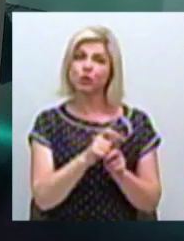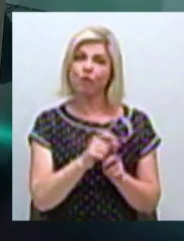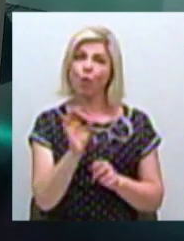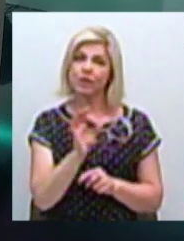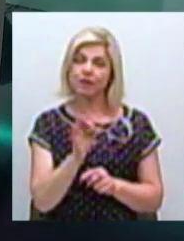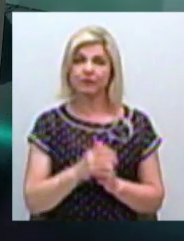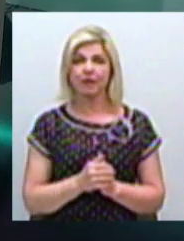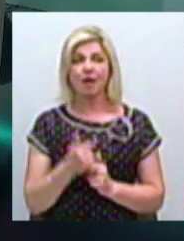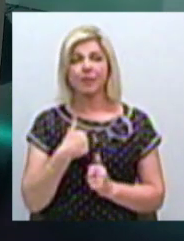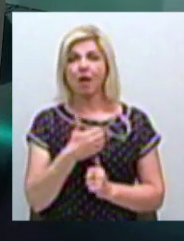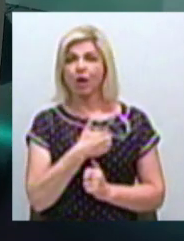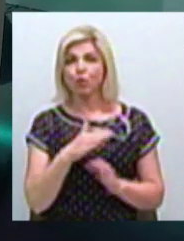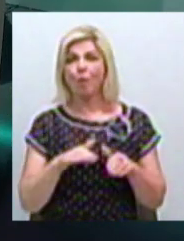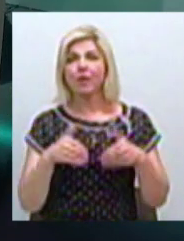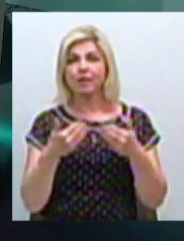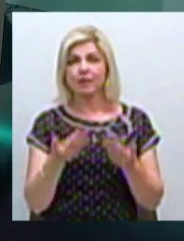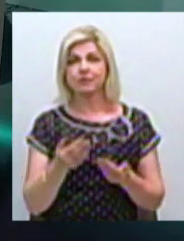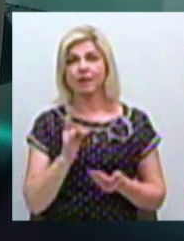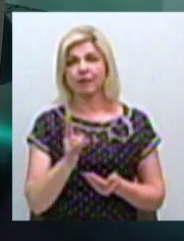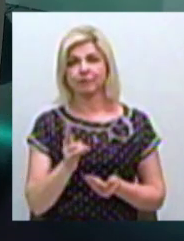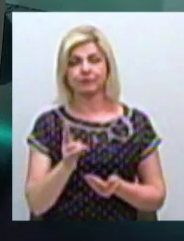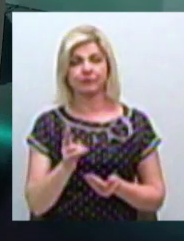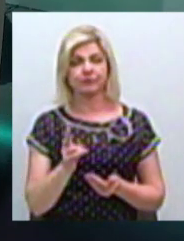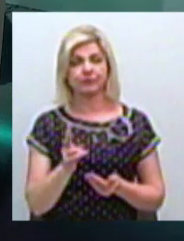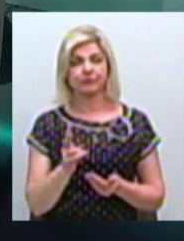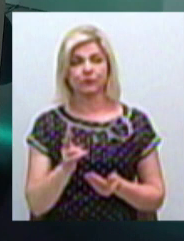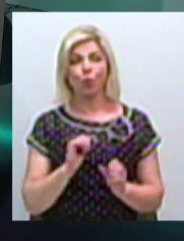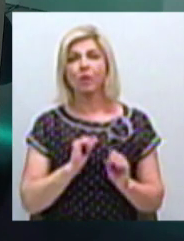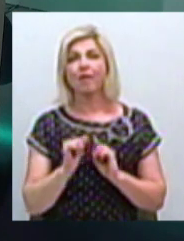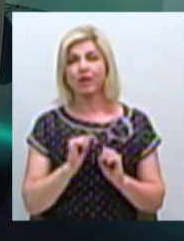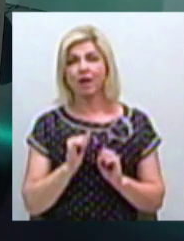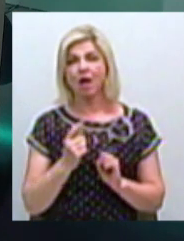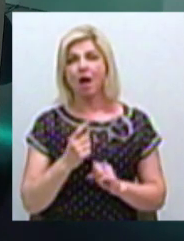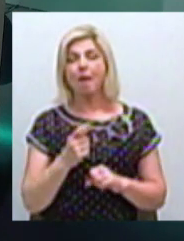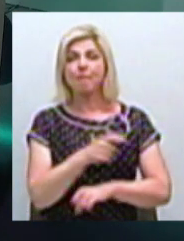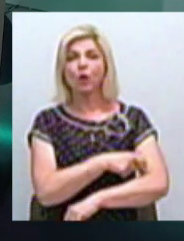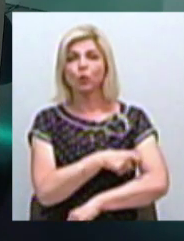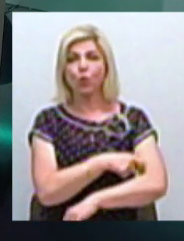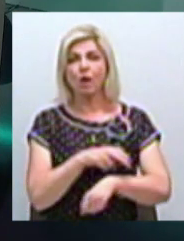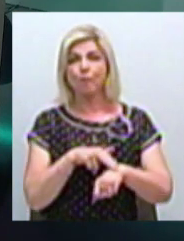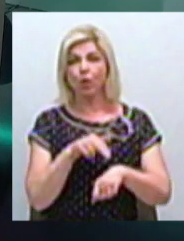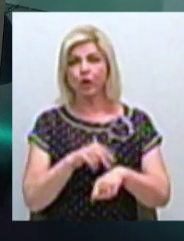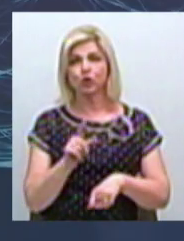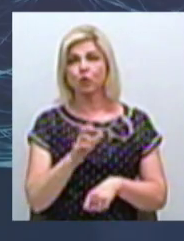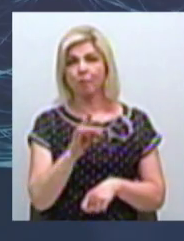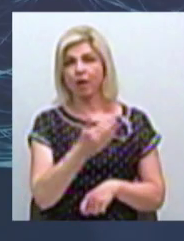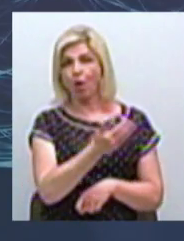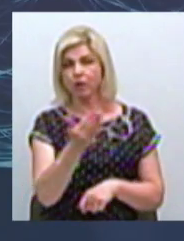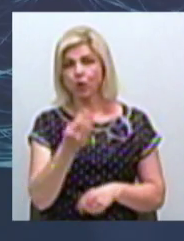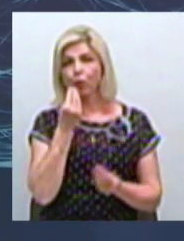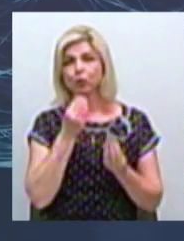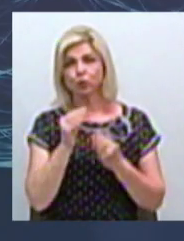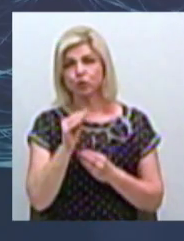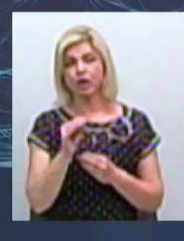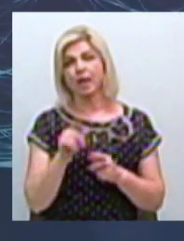би хотілося обратитися к управлению патрульной полиции, чтобы они улучшили, скажем так,